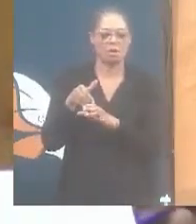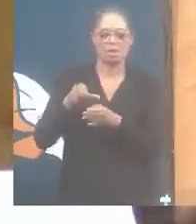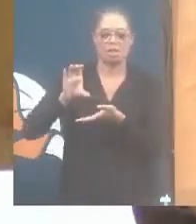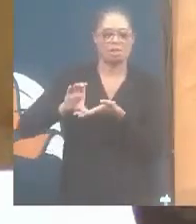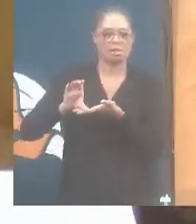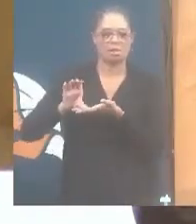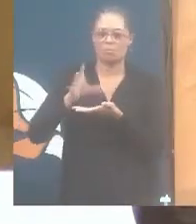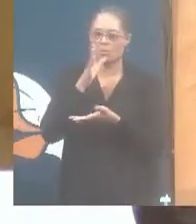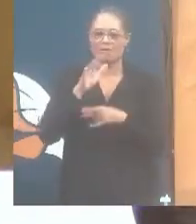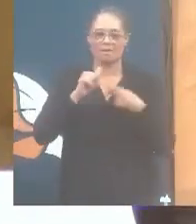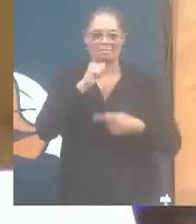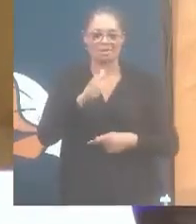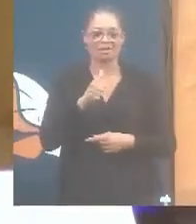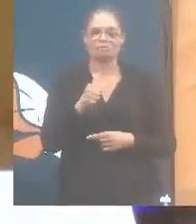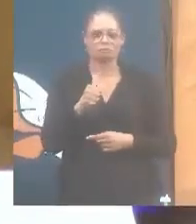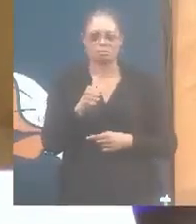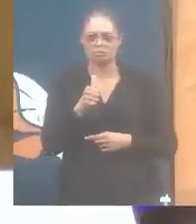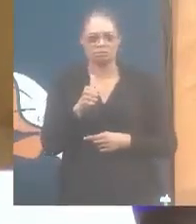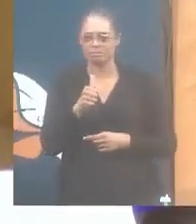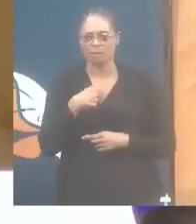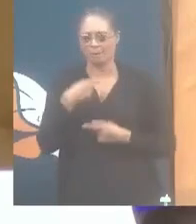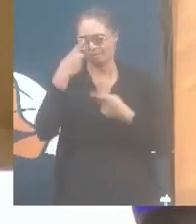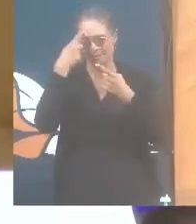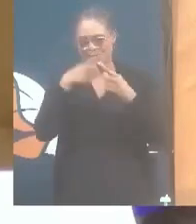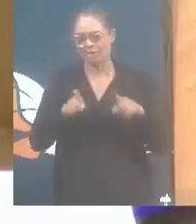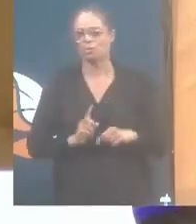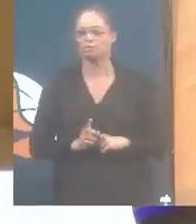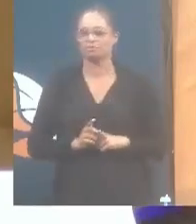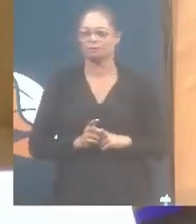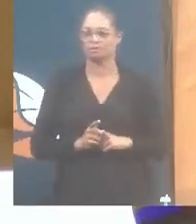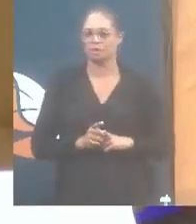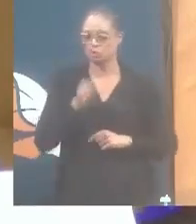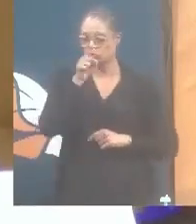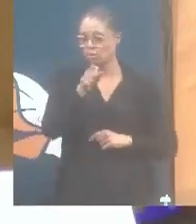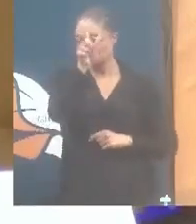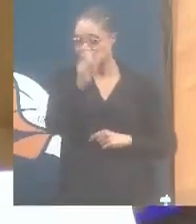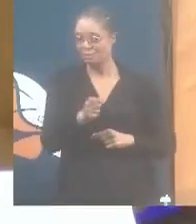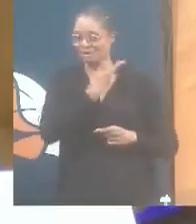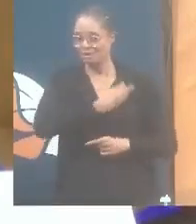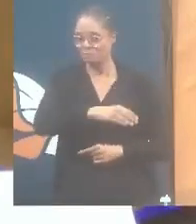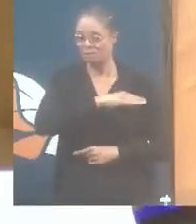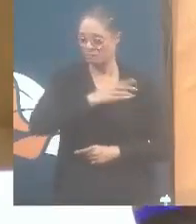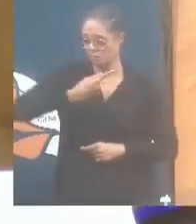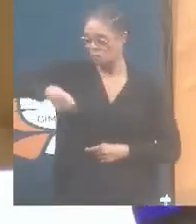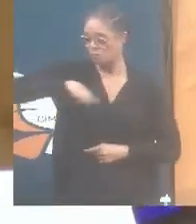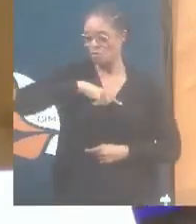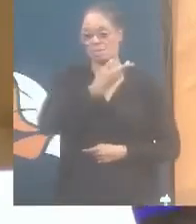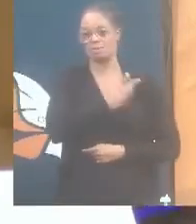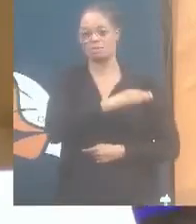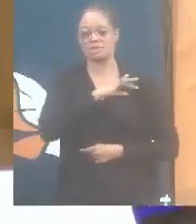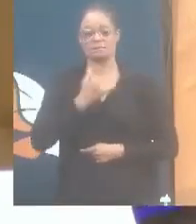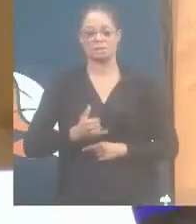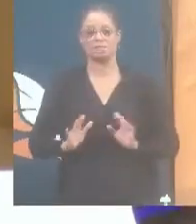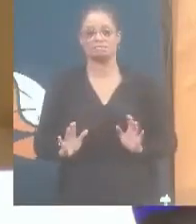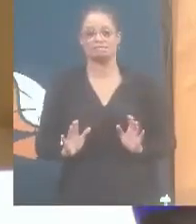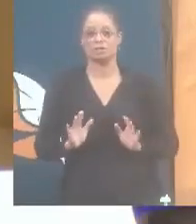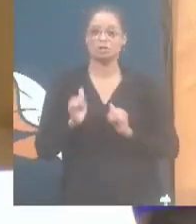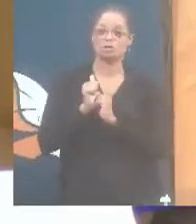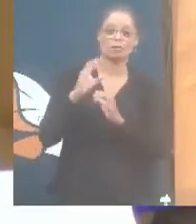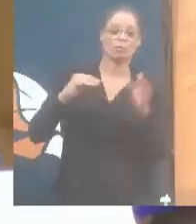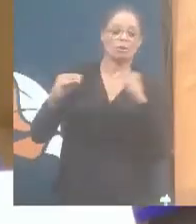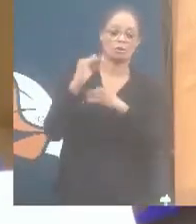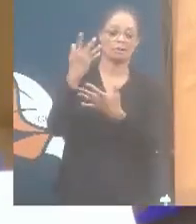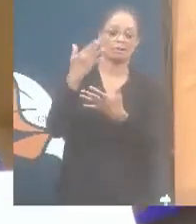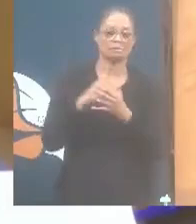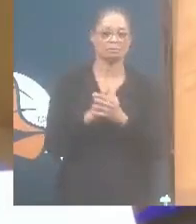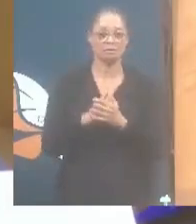dis non, collègue, je ne te suis pas là-dessus. Tu es responsable. Nous sommes tous responsables ici, aux yeux du peuple martiniquais.